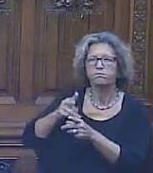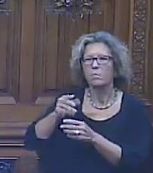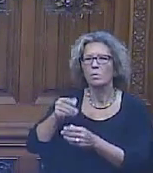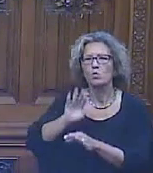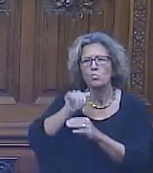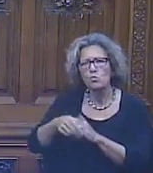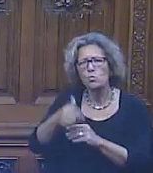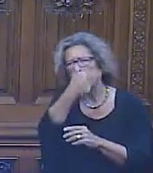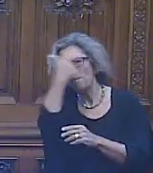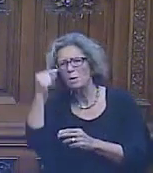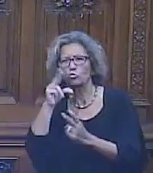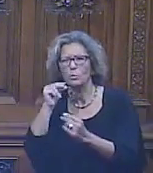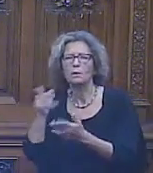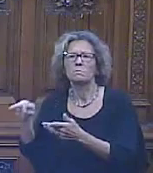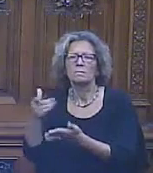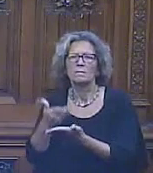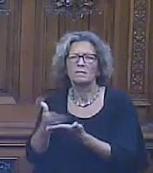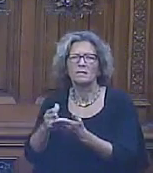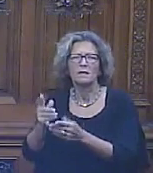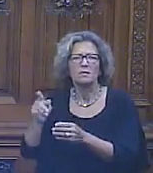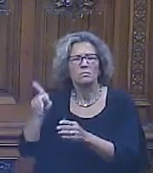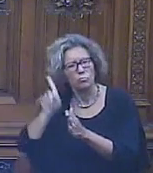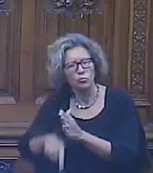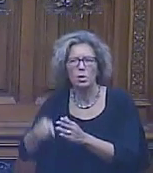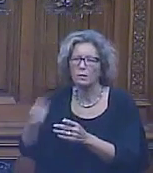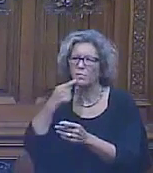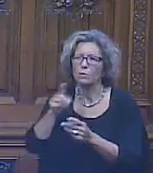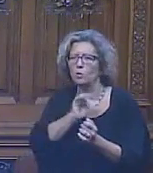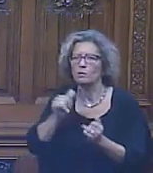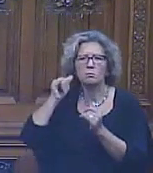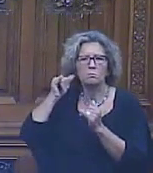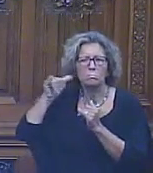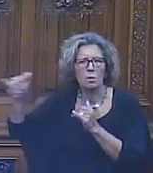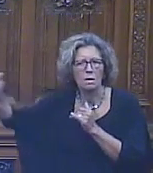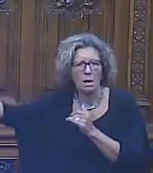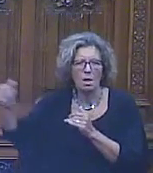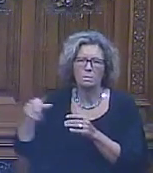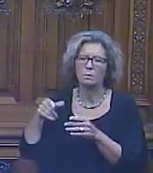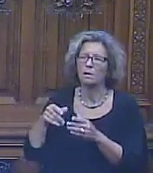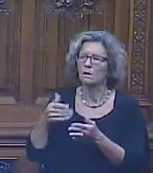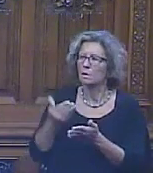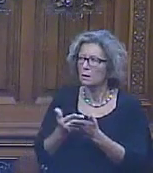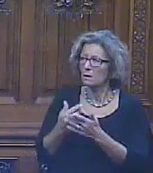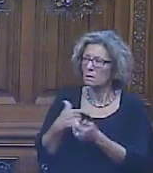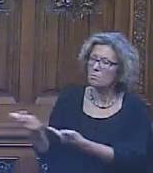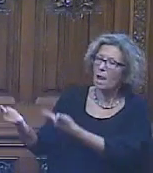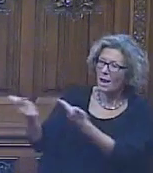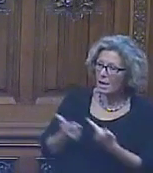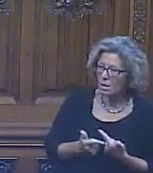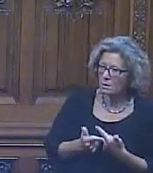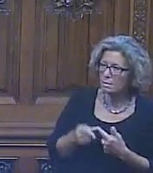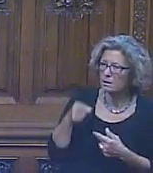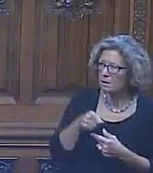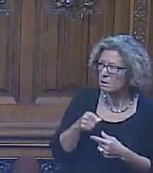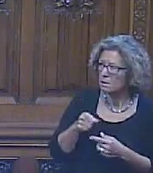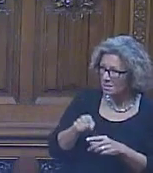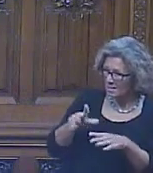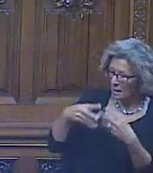über Menschen, die hier zum Großteil auf der Durchreise sind, die lade ich ein,